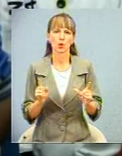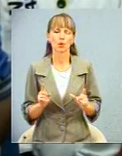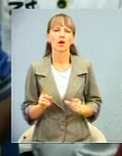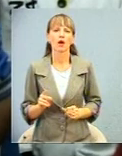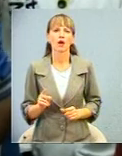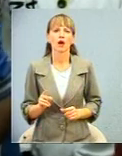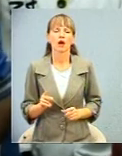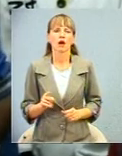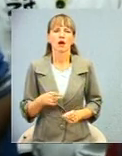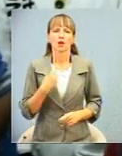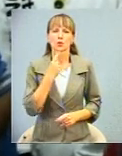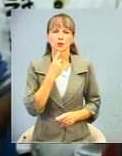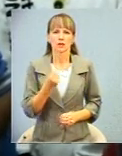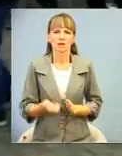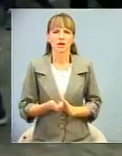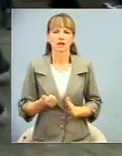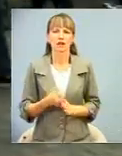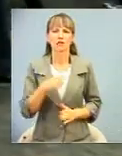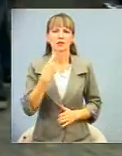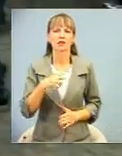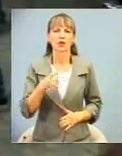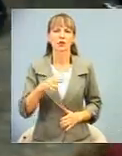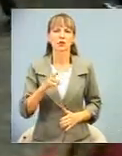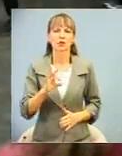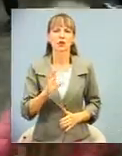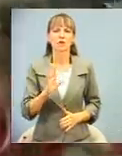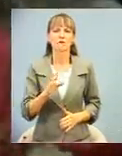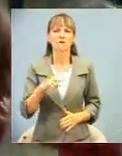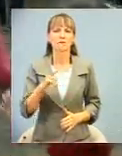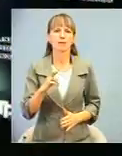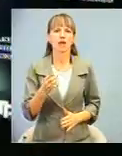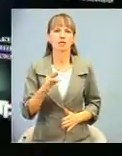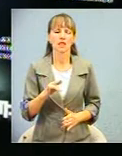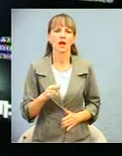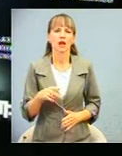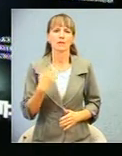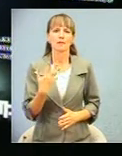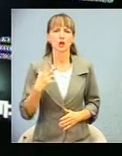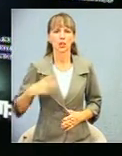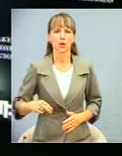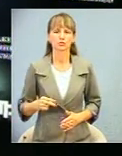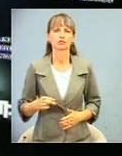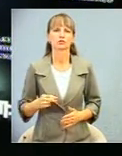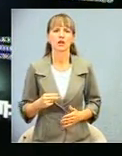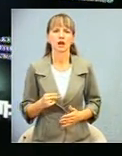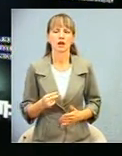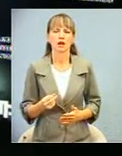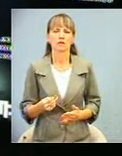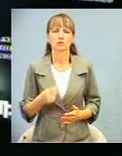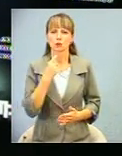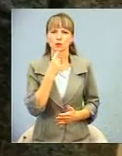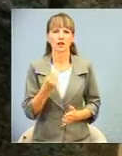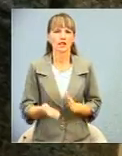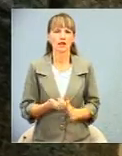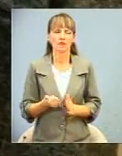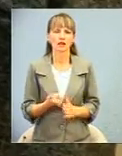з кінцями намагається і Лілія Довбня. П'ятьох доньок виховує самотужки. Каже, грошової допомоги, як мало забезпеченій родині, ледь